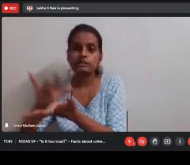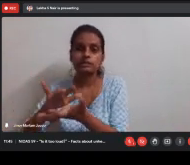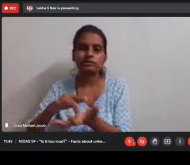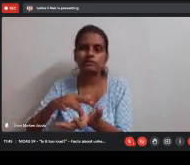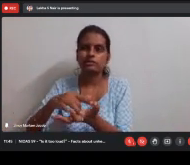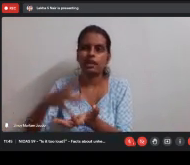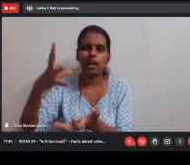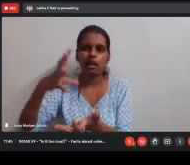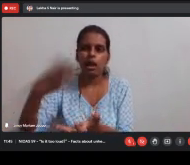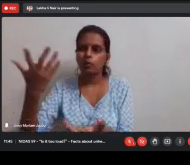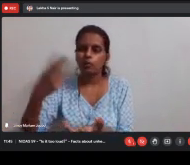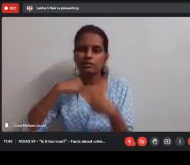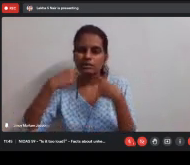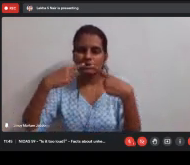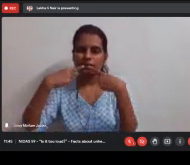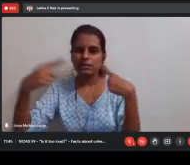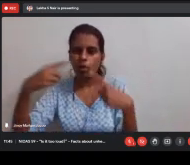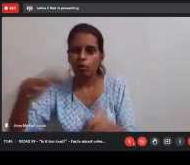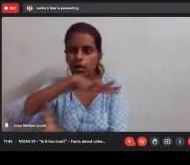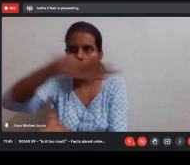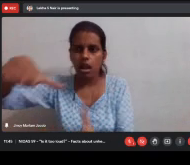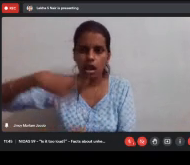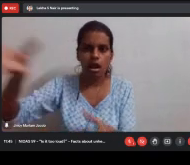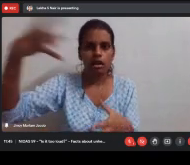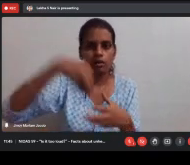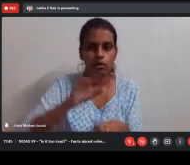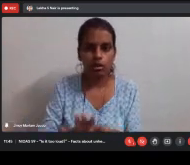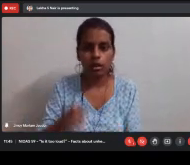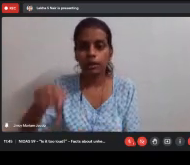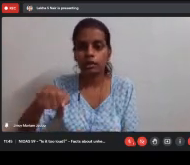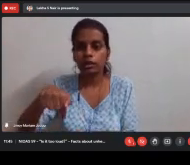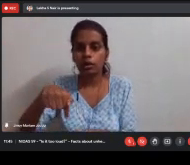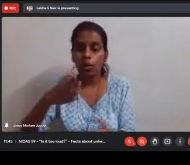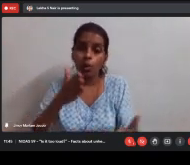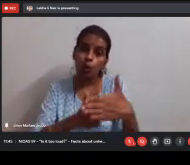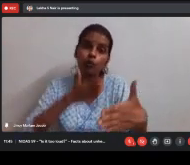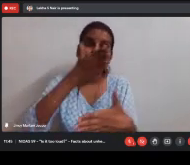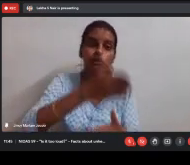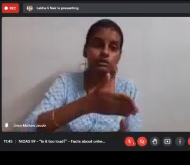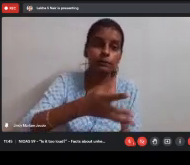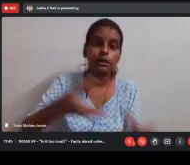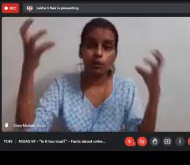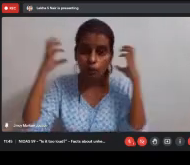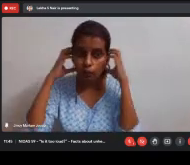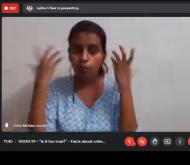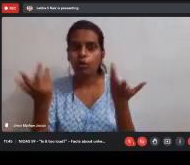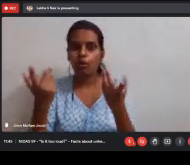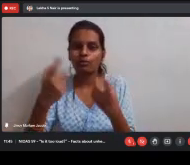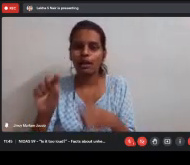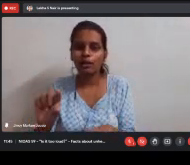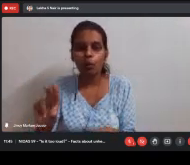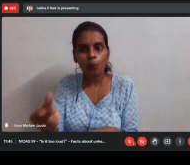ആയിരിക്കും യൂസ് ചെയ്യുന്നത്. ഈ ഇയർഫോൺ എന്ന് പറയുന്നത് കറക്റ്റ് ആയിട്ടുള്ള ഫിറ്റ് നമുക്ക് ചെവിക്ക് തരുന്ന തരത്തിലുള്ള ഇയർഫോൺ അല്ല എന്നുണ്ടെങ്കിൽ പുറത്തുനിന്നുള്ള